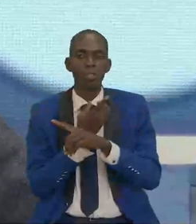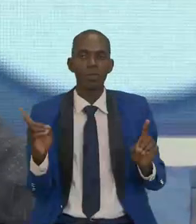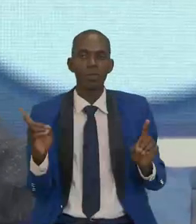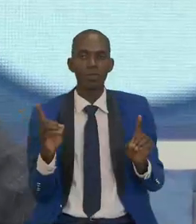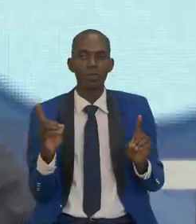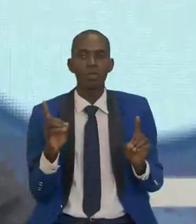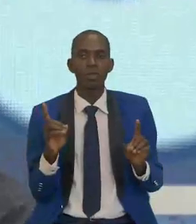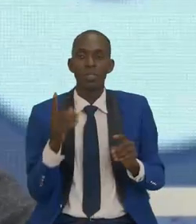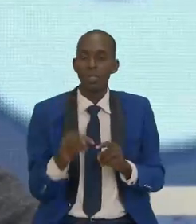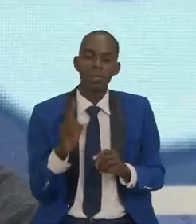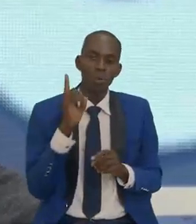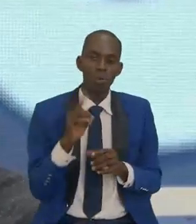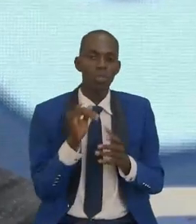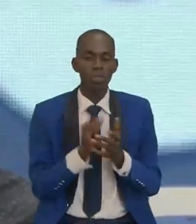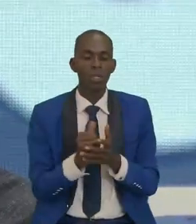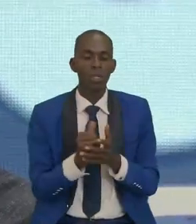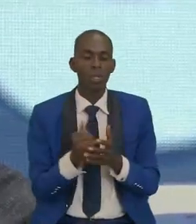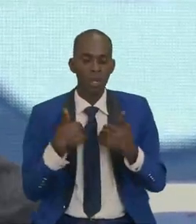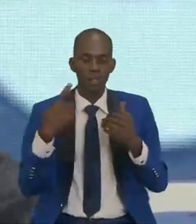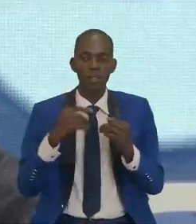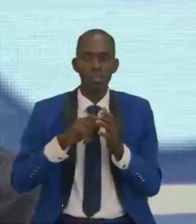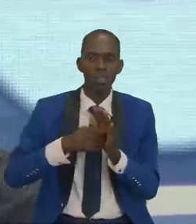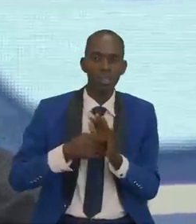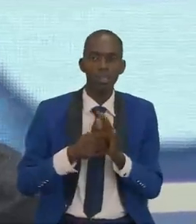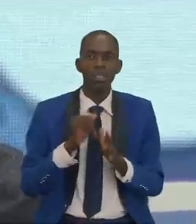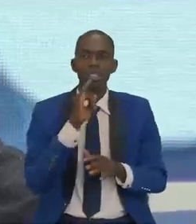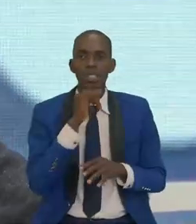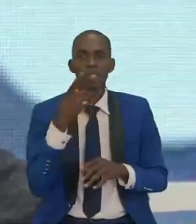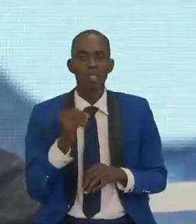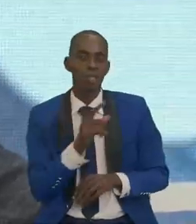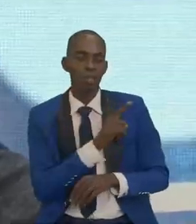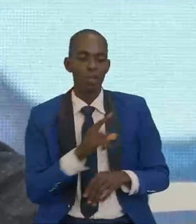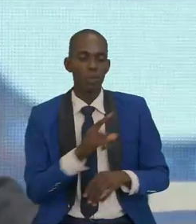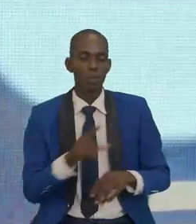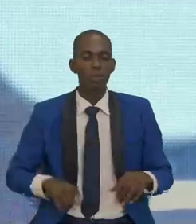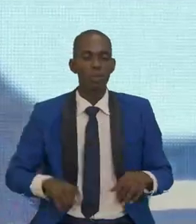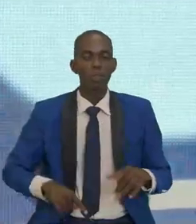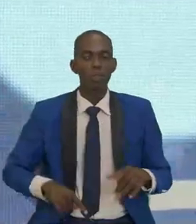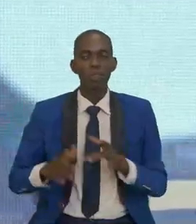abondante, à la délivrance abondante, celui qui détient la clé,